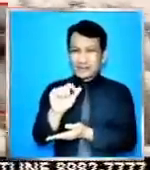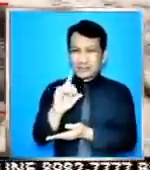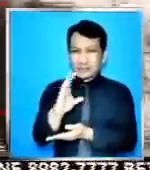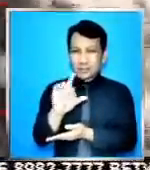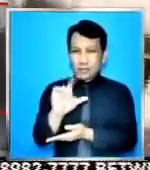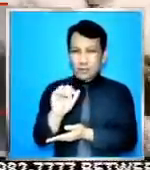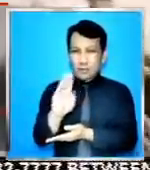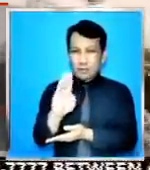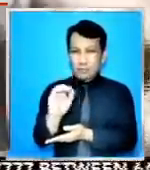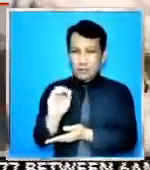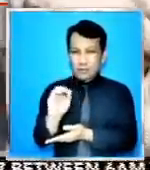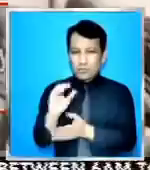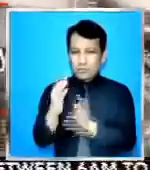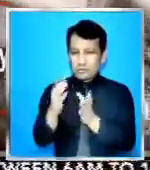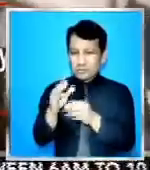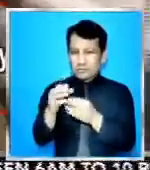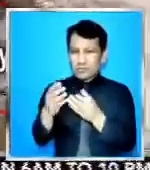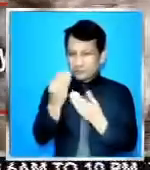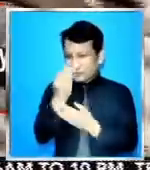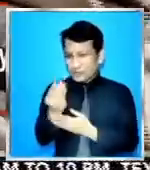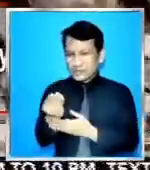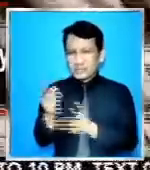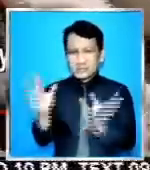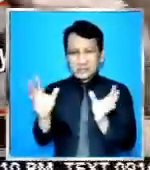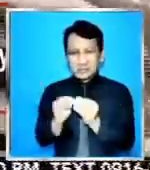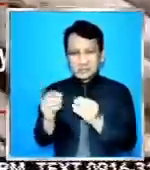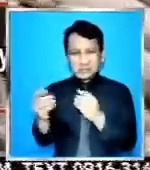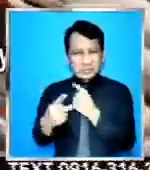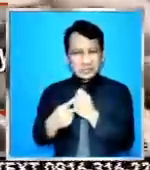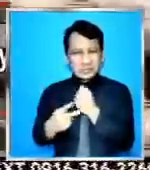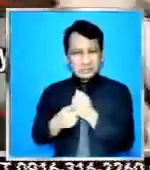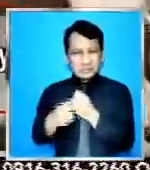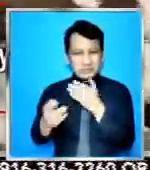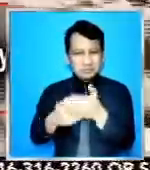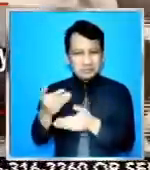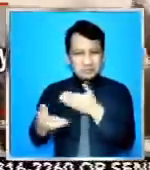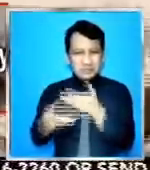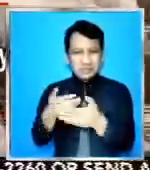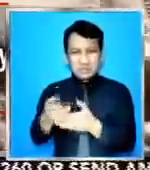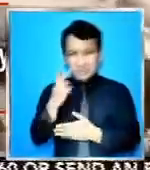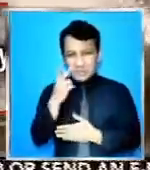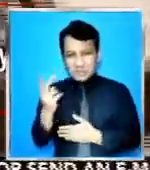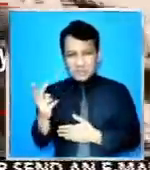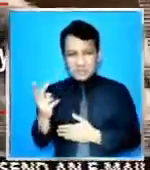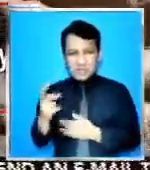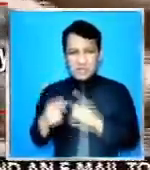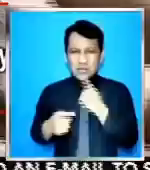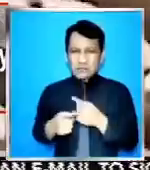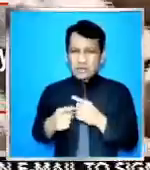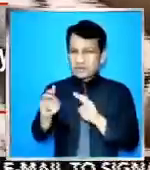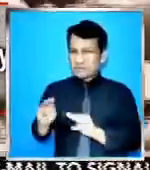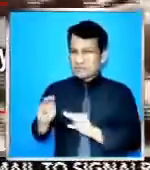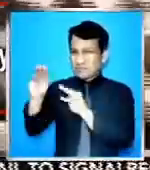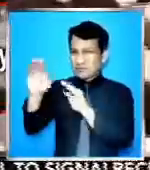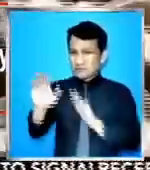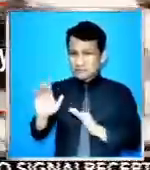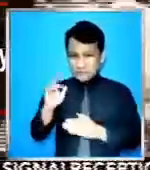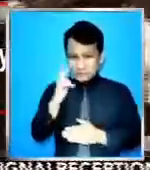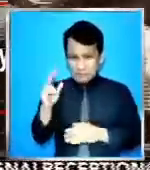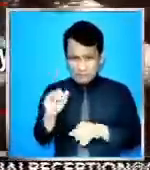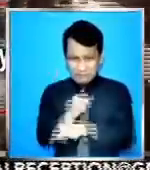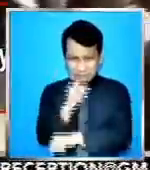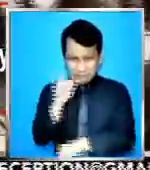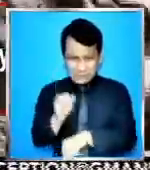Unti-unti nilang iniipon, hinuhukay nila doon sa parang may bundok doon sa isla. Hinuhukay